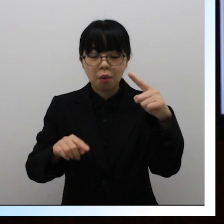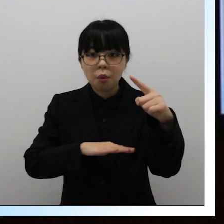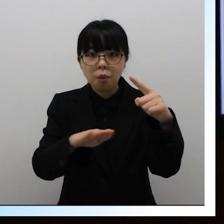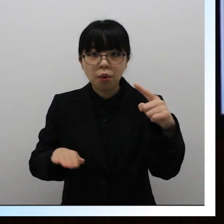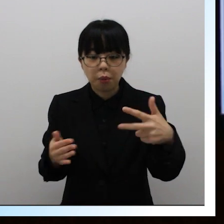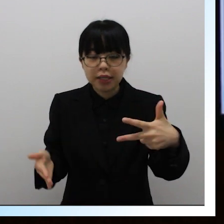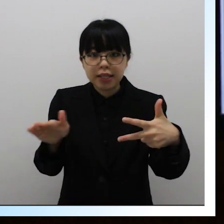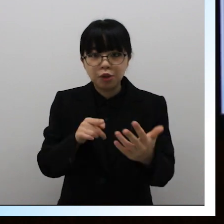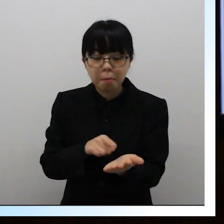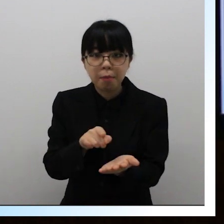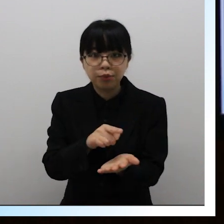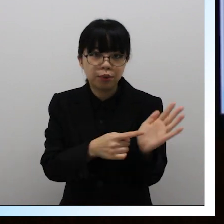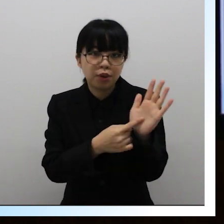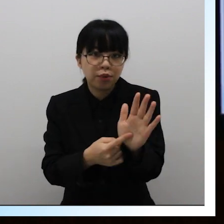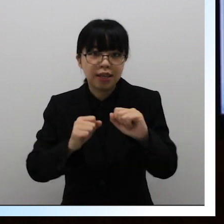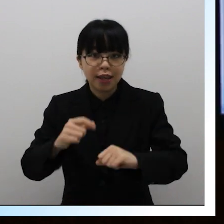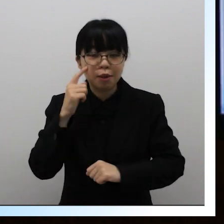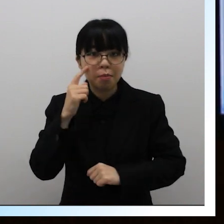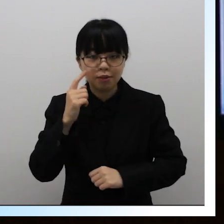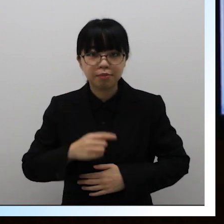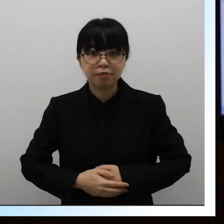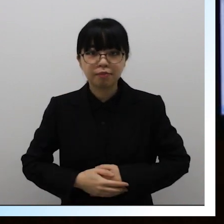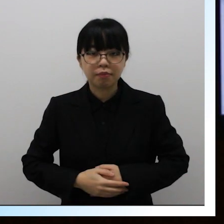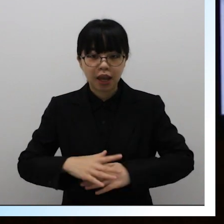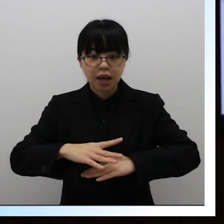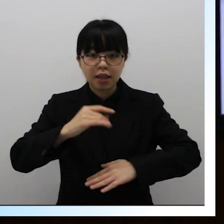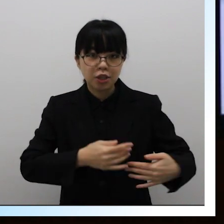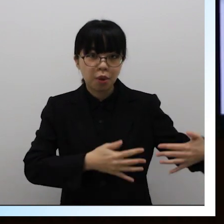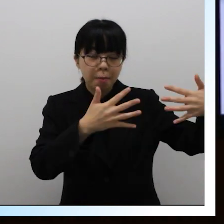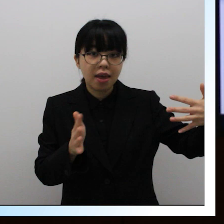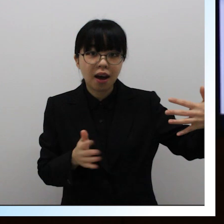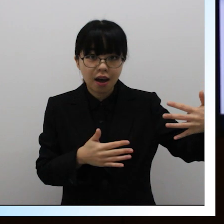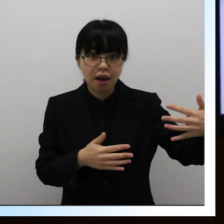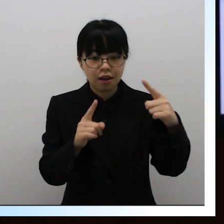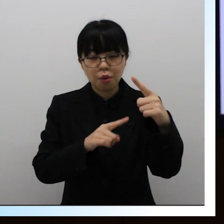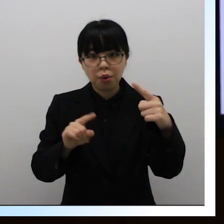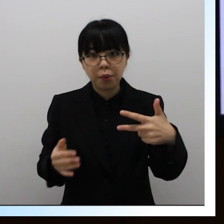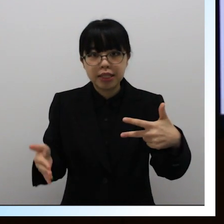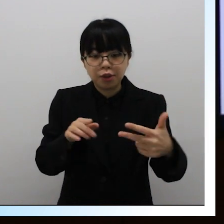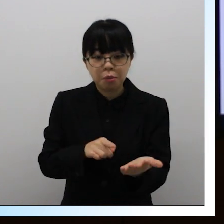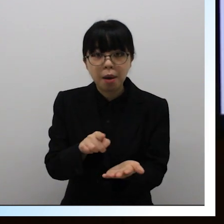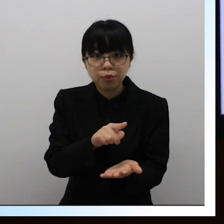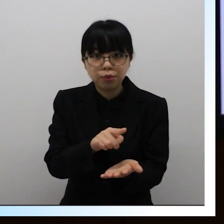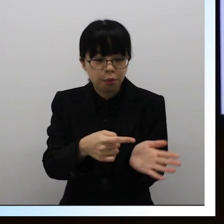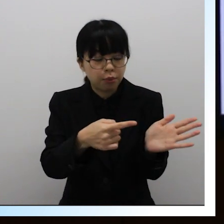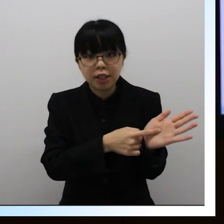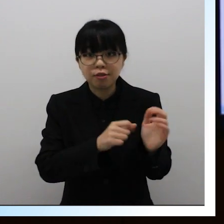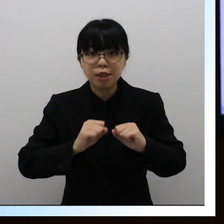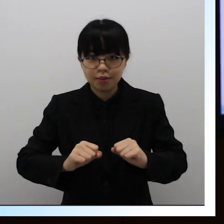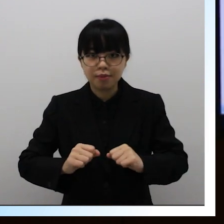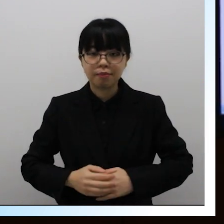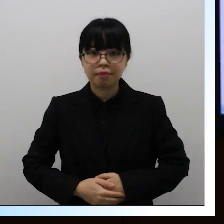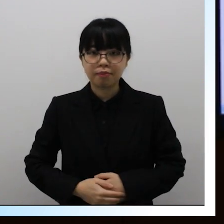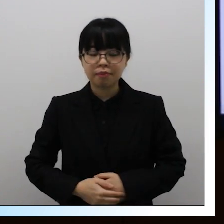次に公共施設マップの表示を行います。トップ画面から公共施設マップをクリック